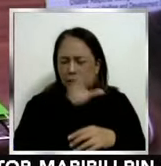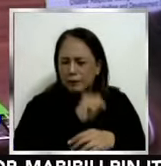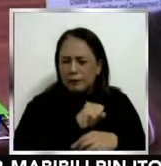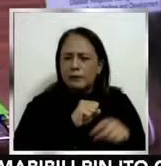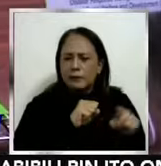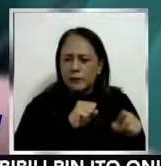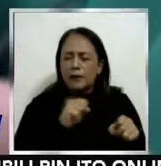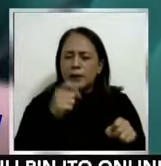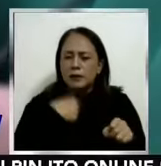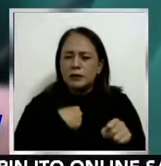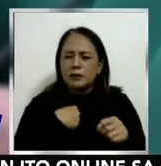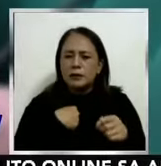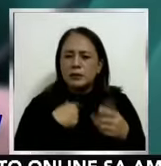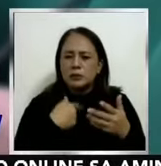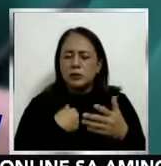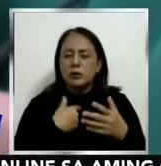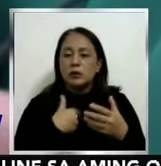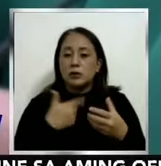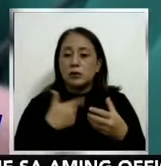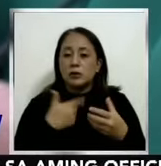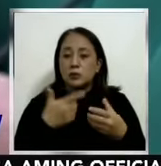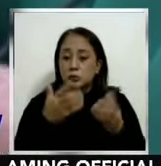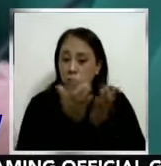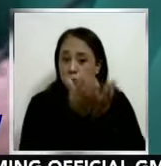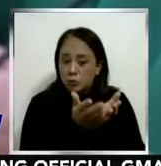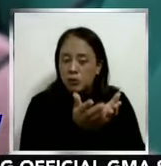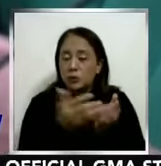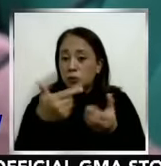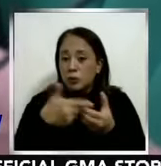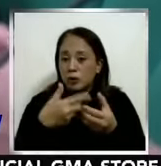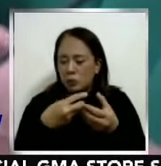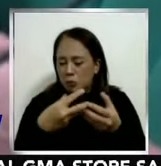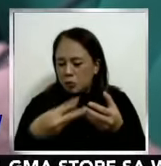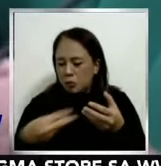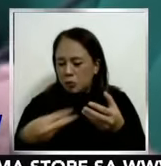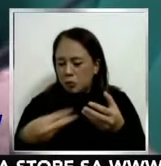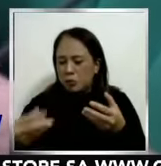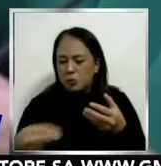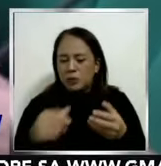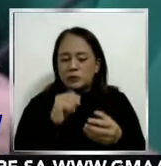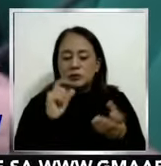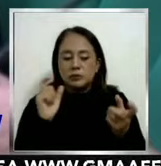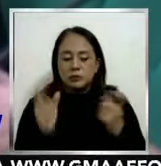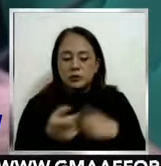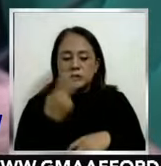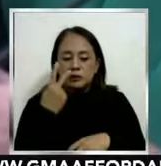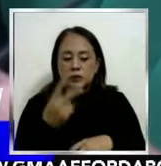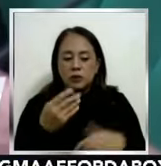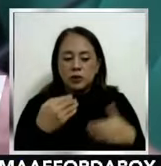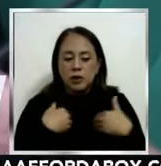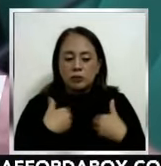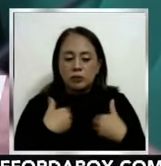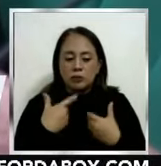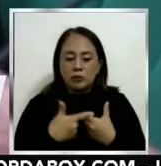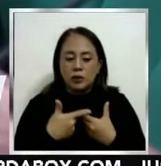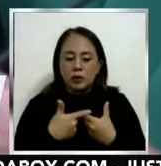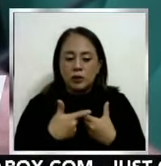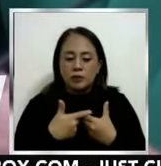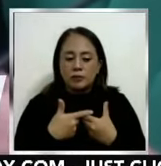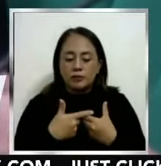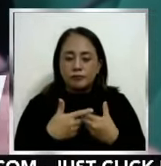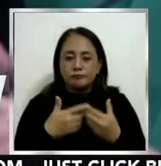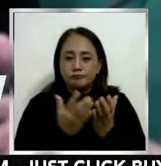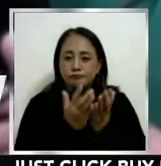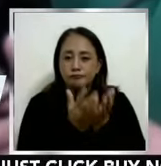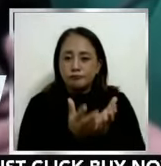already spilling. So it's not just the initial sheens po where the fuel of the ship, but the quality